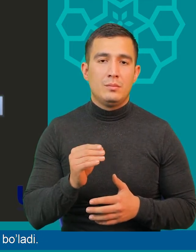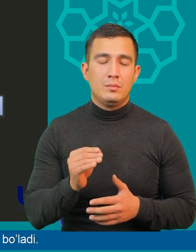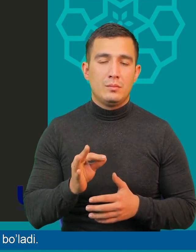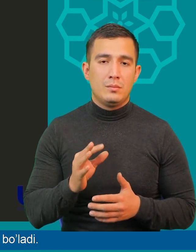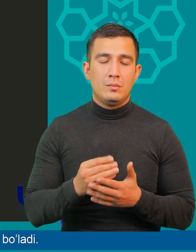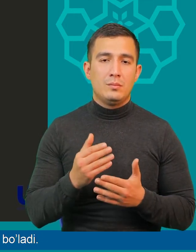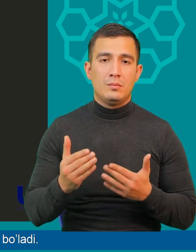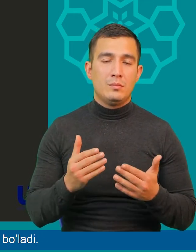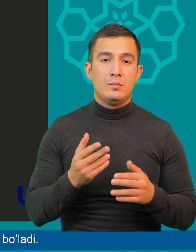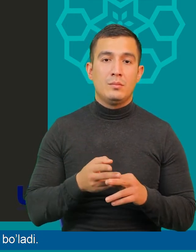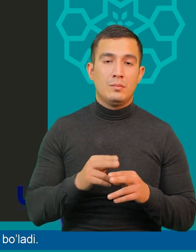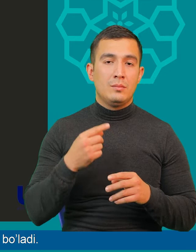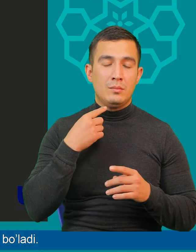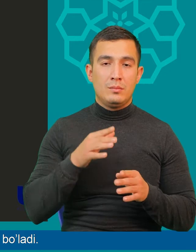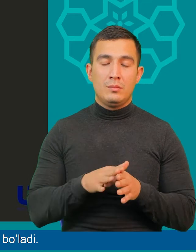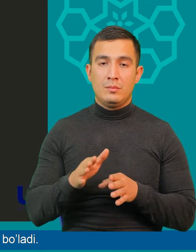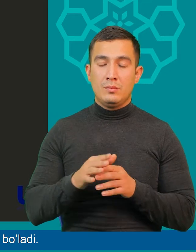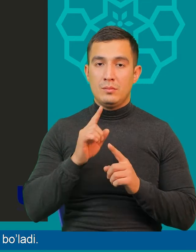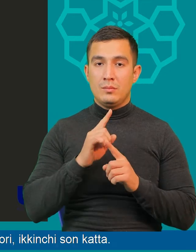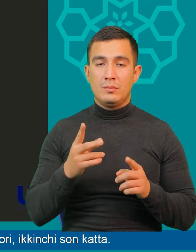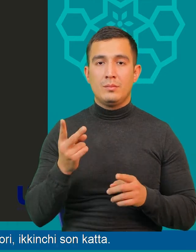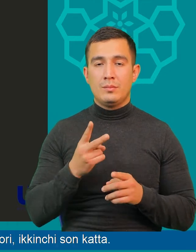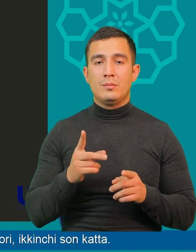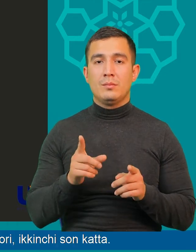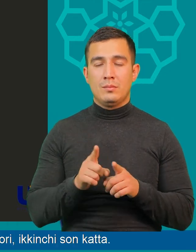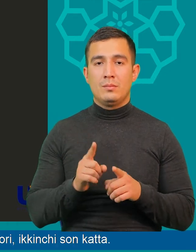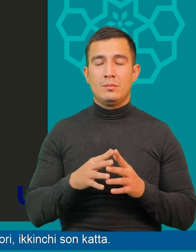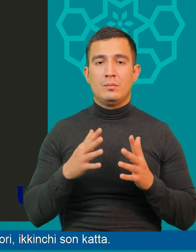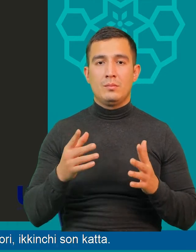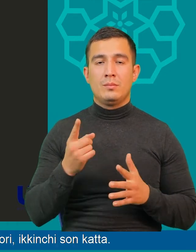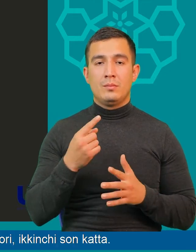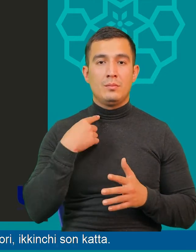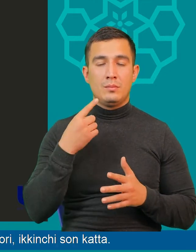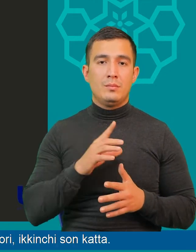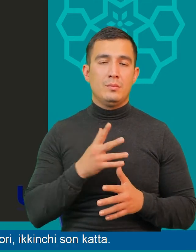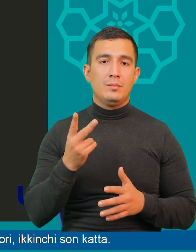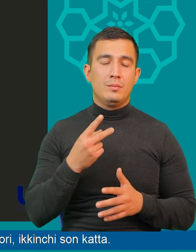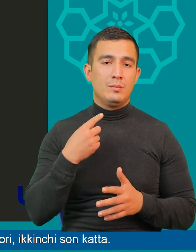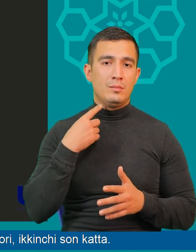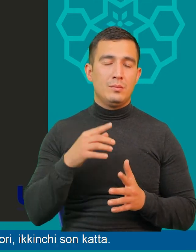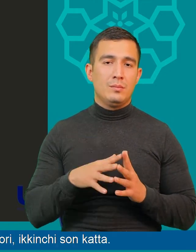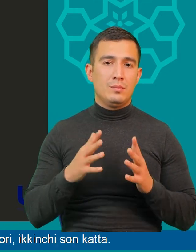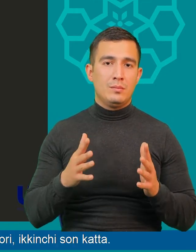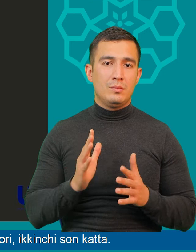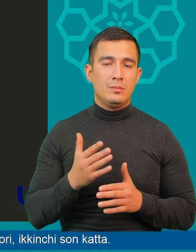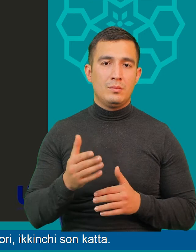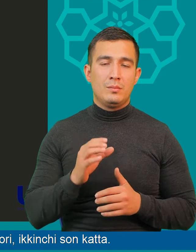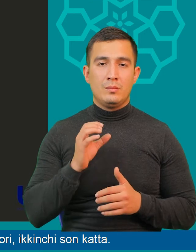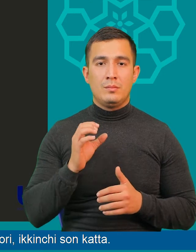Agar bu shart bajarilmasa, ikkinchi son katta bo'ladi. Ya'ni birinchi son emas, ikkinchi sonim katta bo'ladi. Else